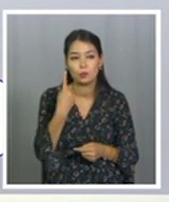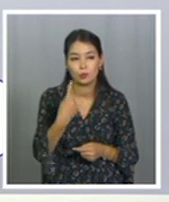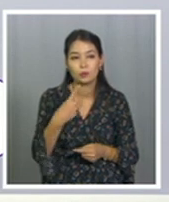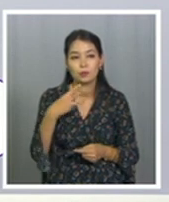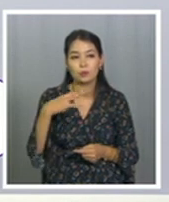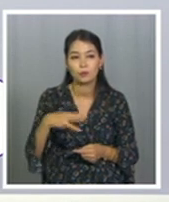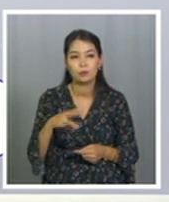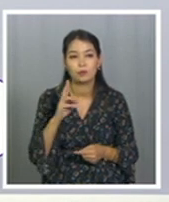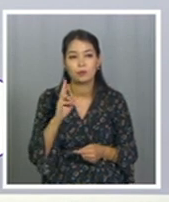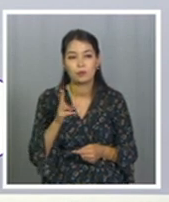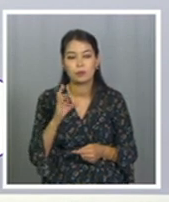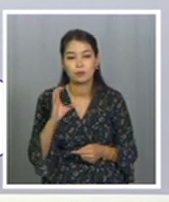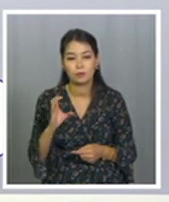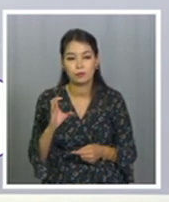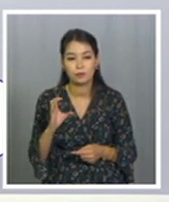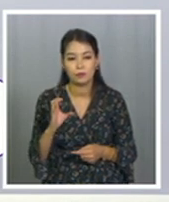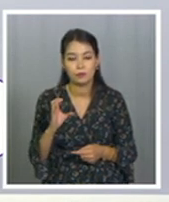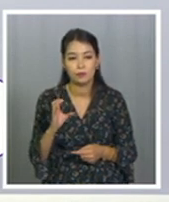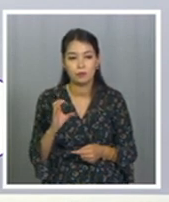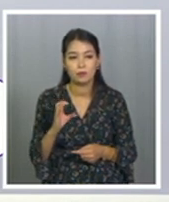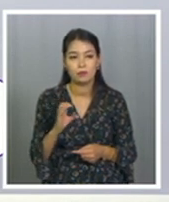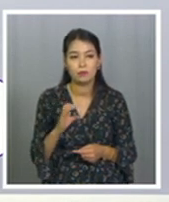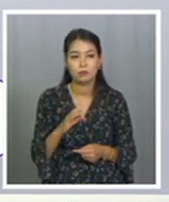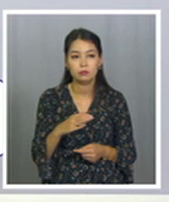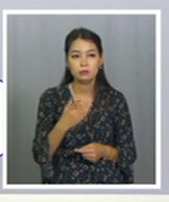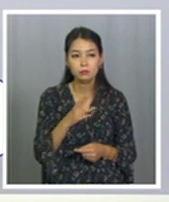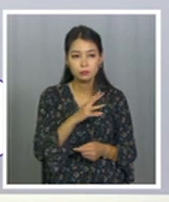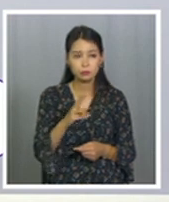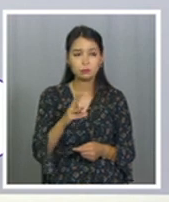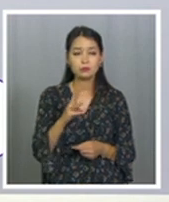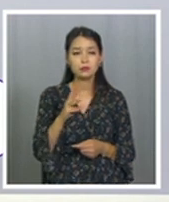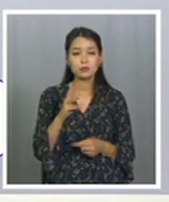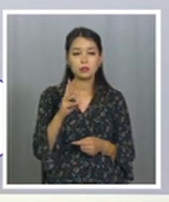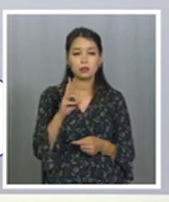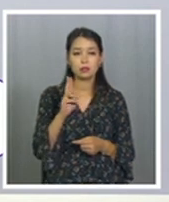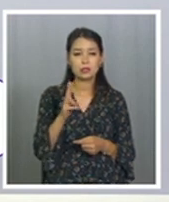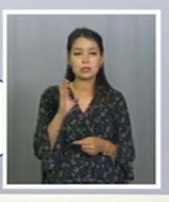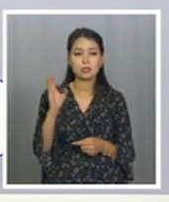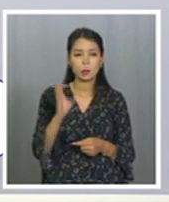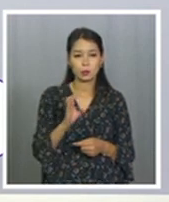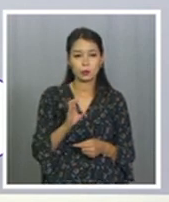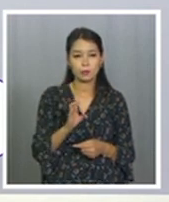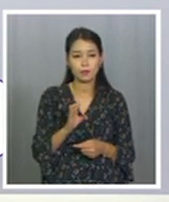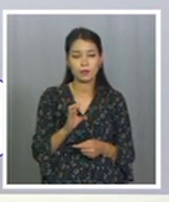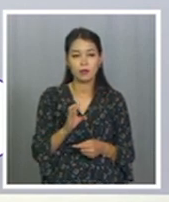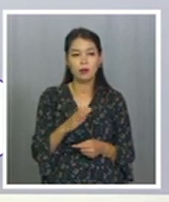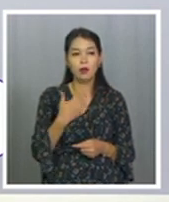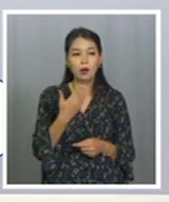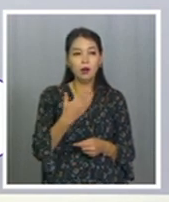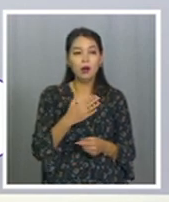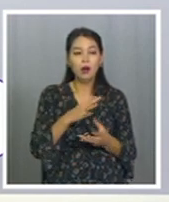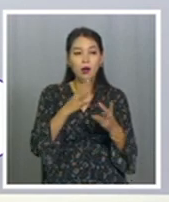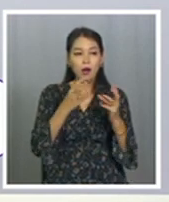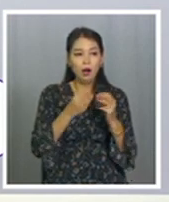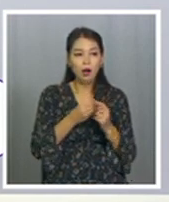0.10-нан 1 микросекунд екен, яғни 10^-7 дәрежесі секунд. Және осы кезде конденсаторда пайда